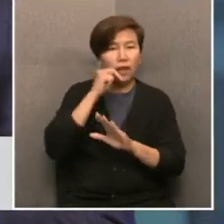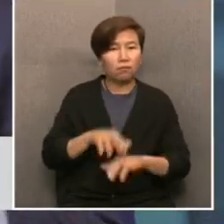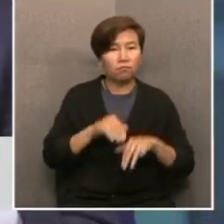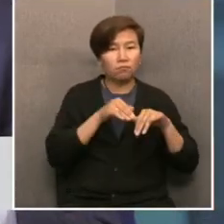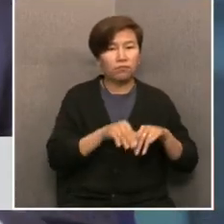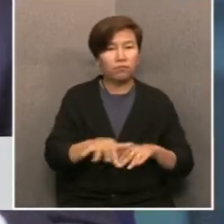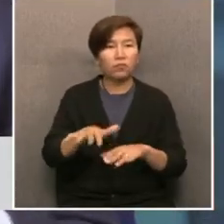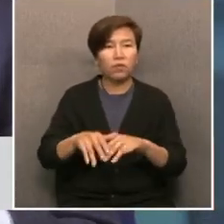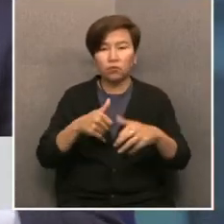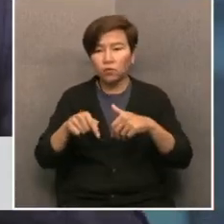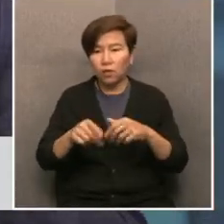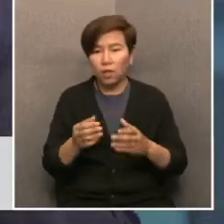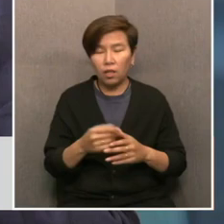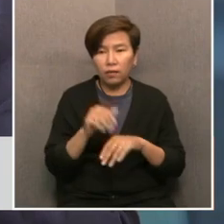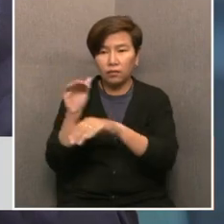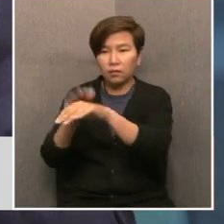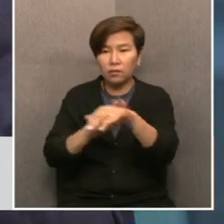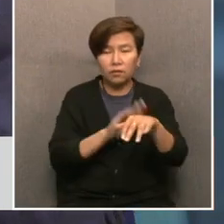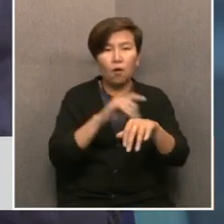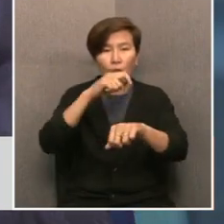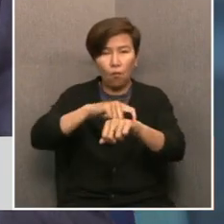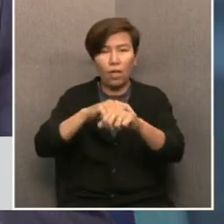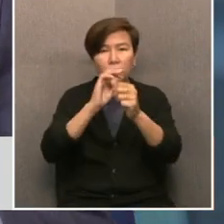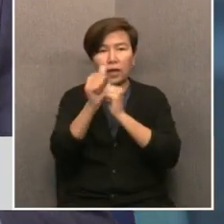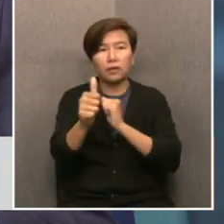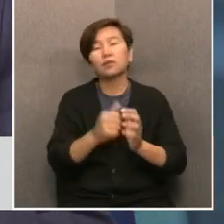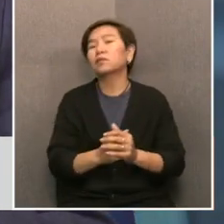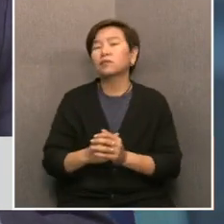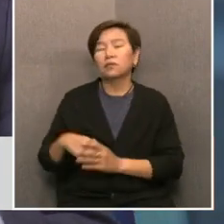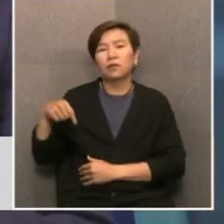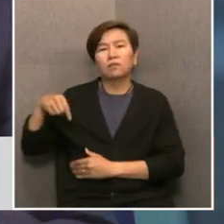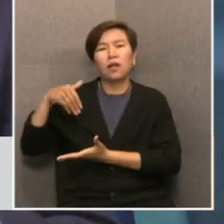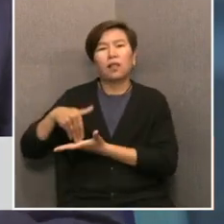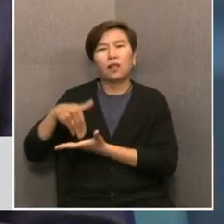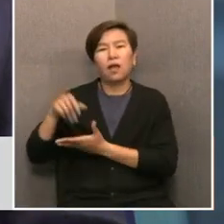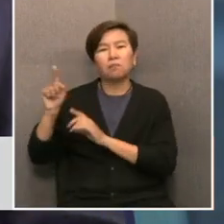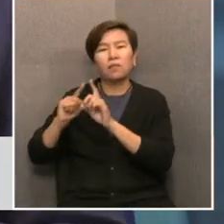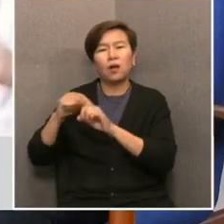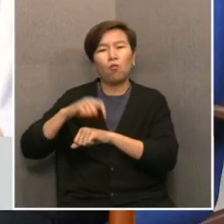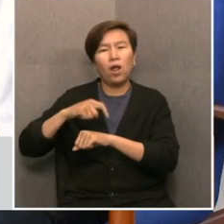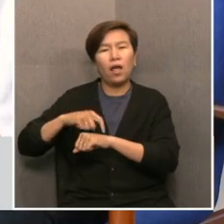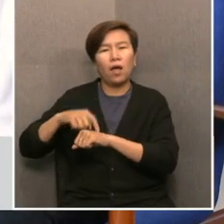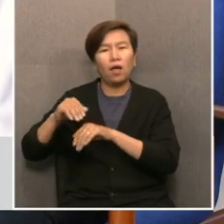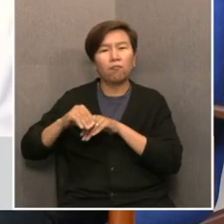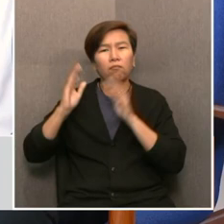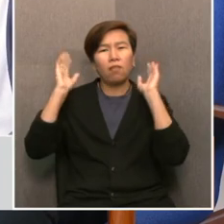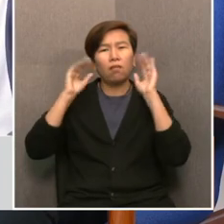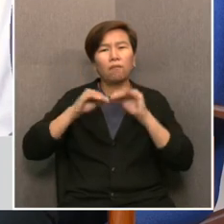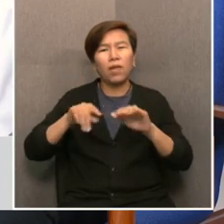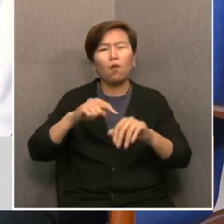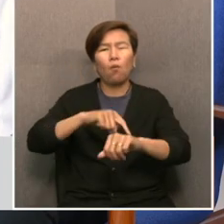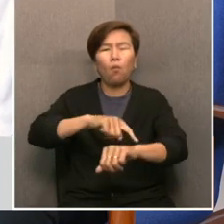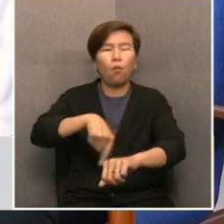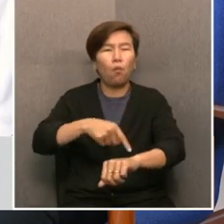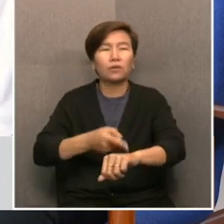ในชุมชนในหมู่บ้านเขาได้ทันถ้าส่วนกลางประเมินแล้วกว่าจะแจ้งข่าวผ่านไปเนี่ยอาจจะใช้ระยะเวลานานช้าใช ่ตอนนี้มีการพูดถึงกันเยอะเลย